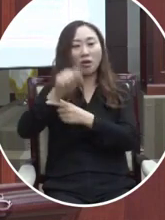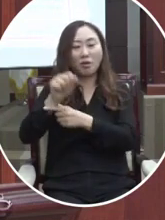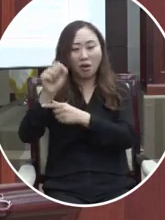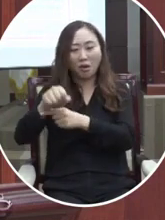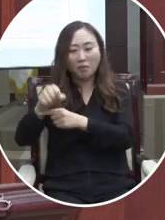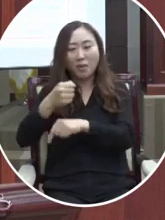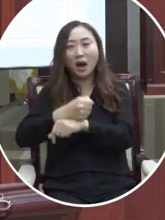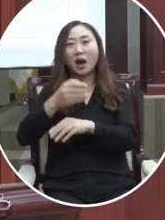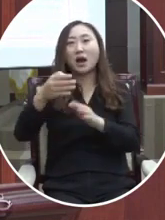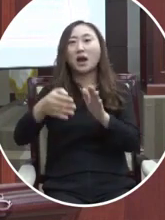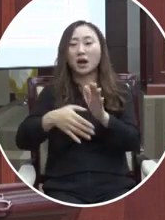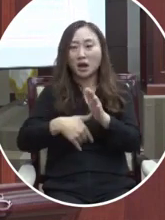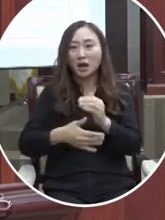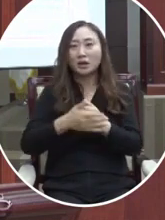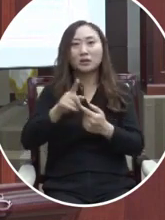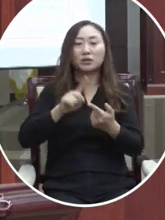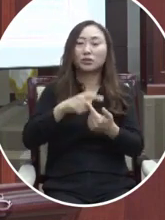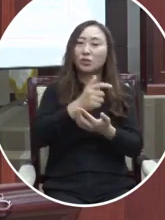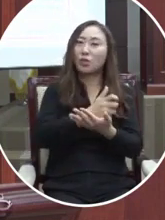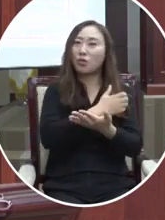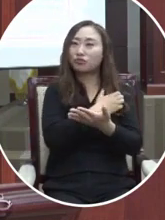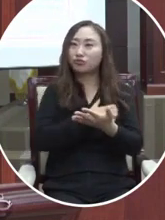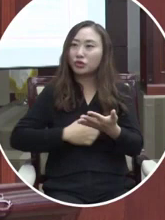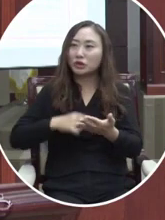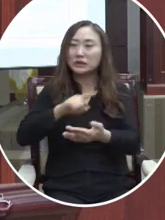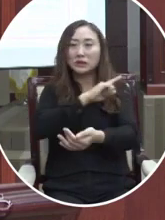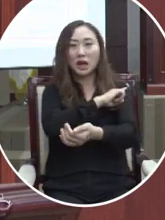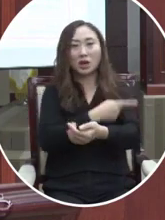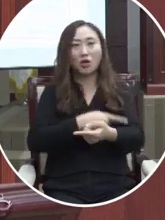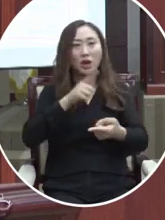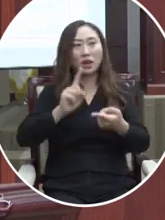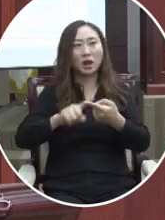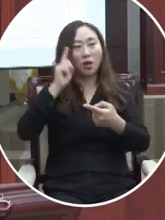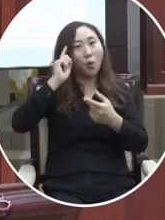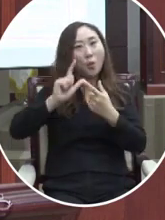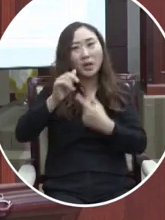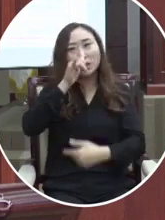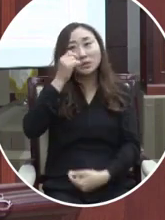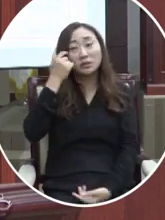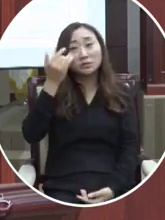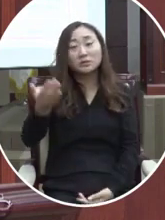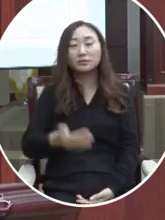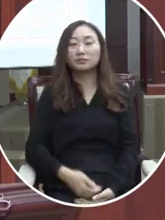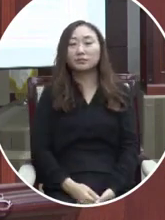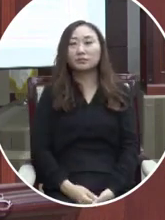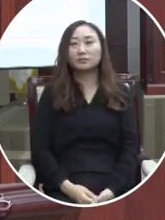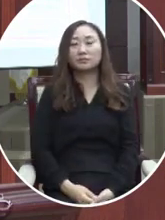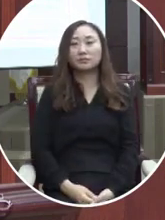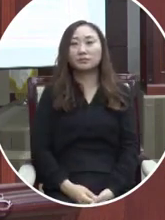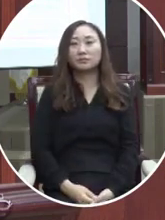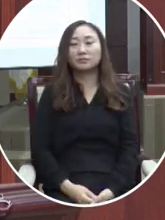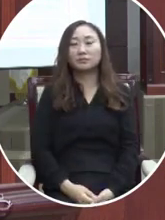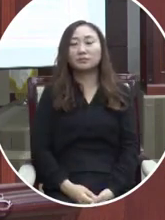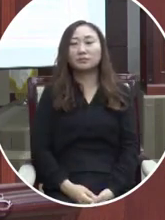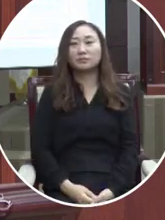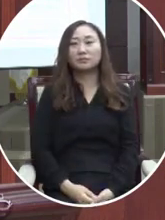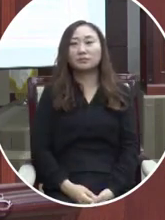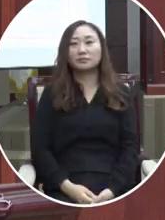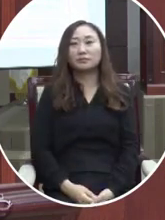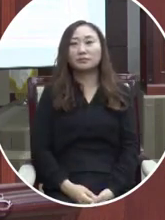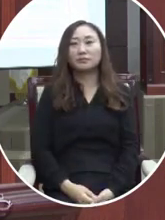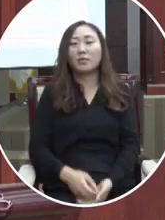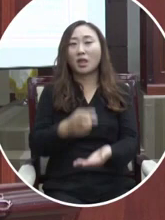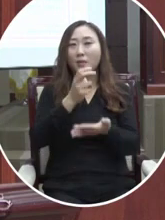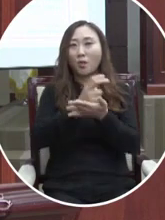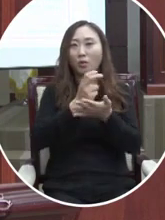인허가를 신청했을 때 노원구청은 그 자객에 대한 고민을 조금이라도 했는지 궁금합니다.